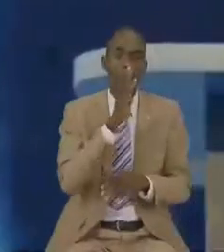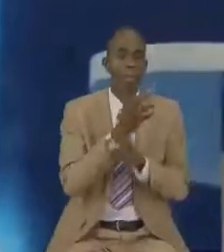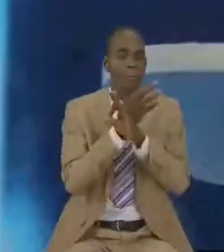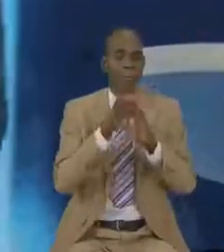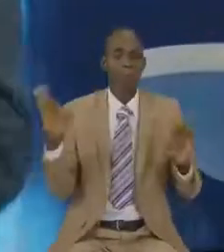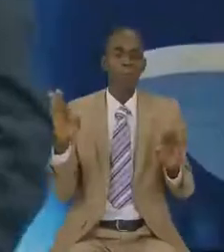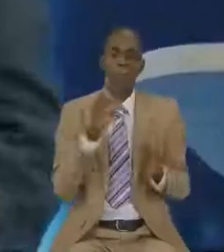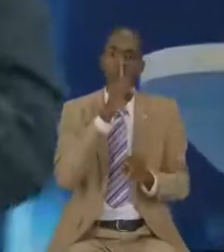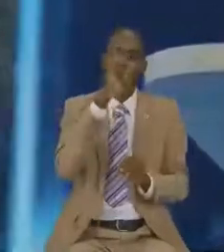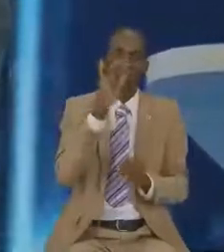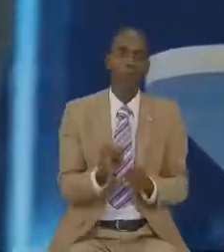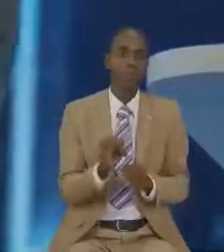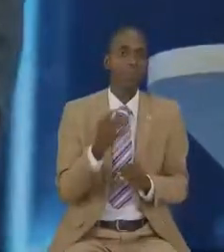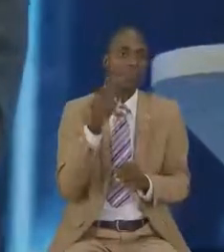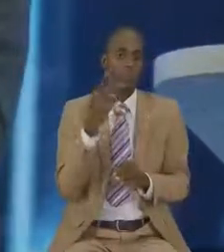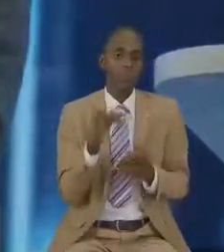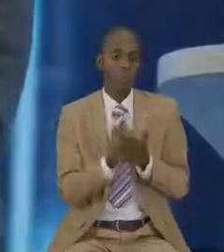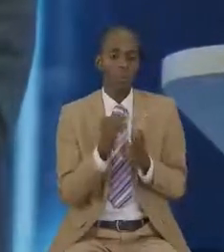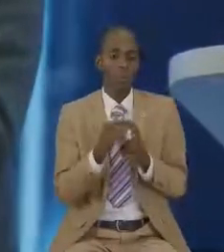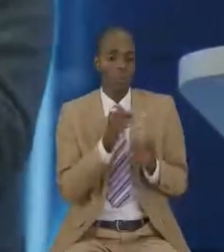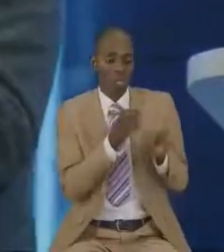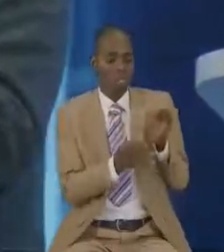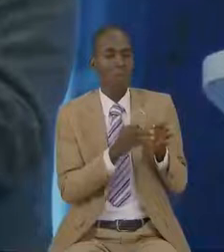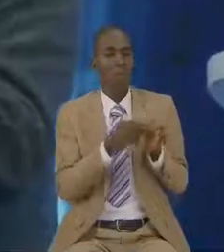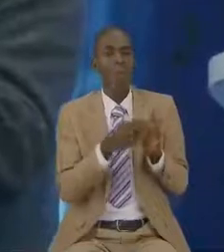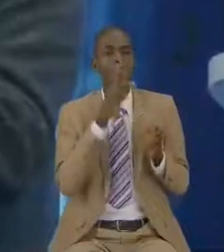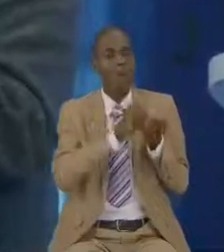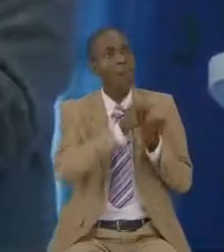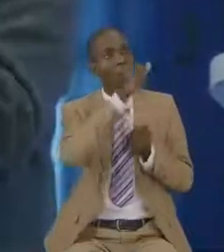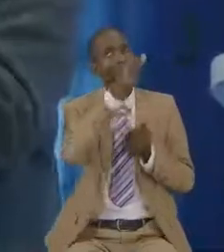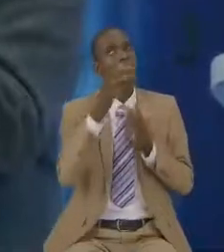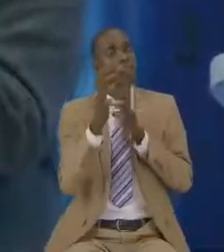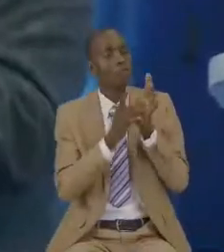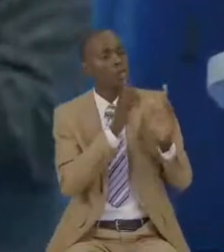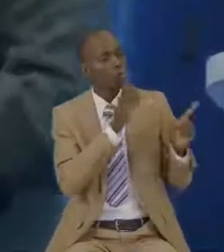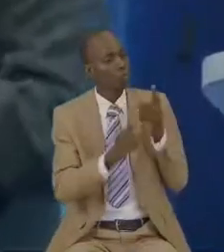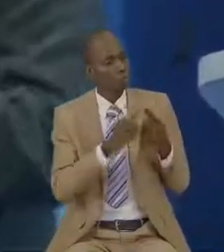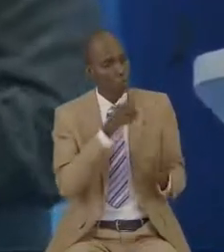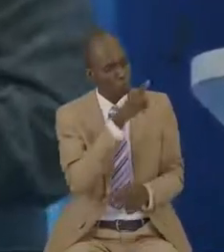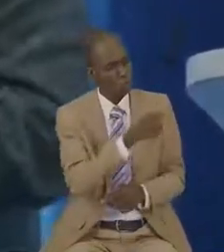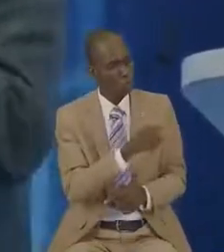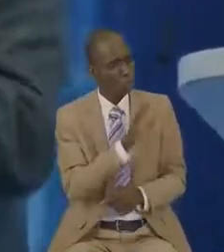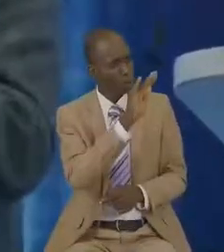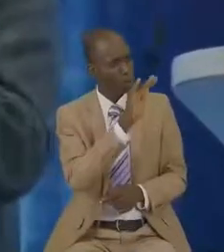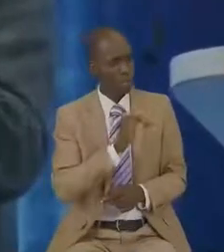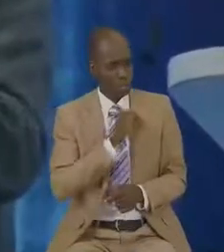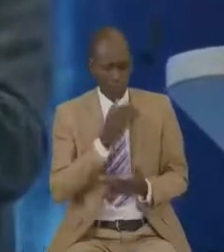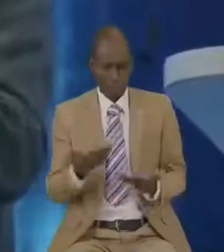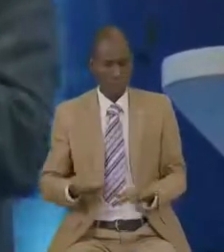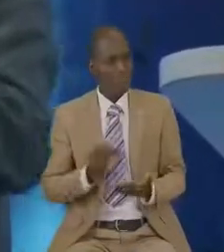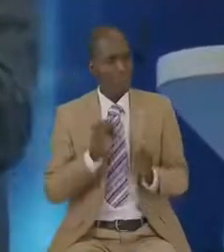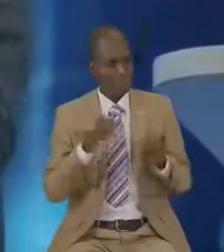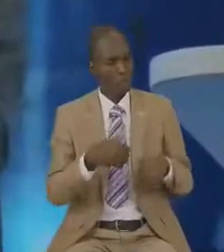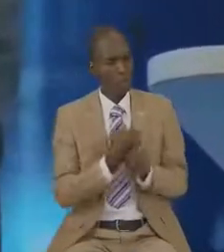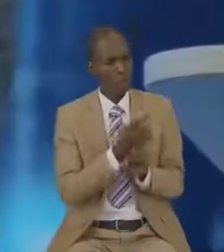ça. Si tu étais éloigné et il te parlait et il dit, je suis là, je veux t'affranchir. Et si